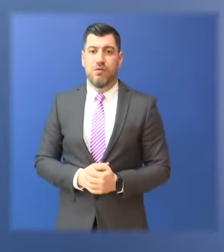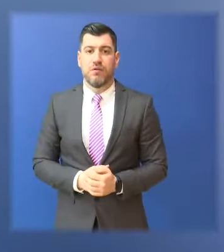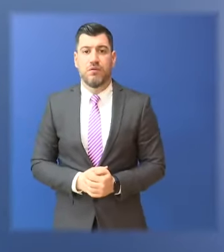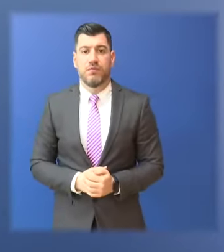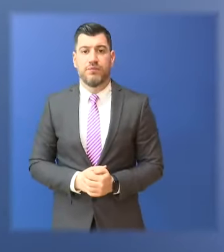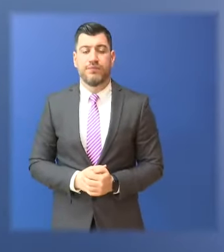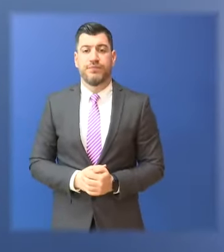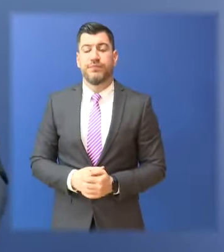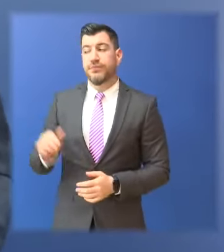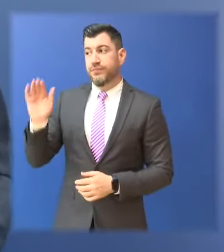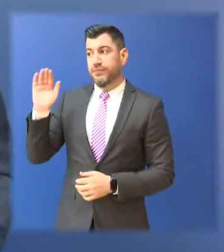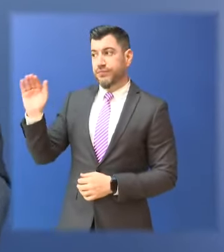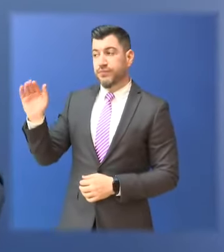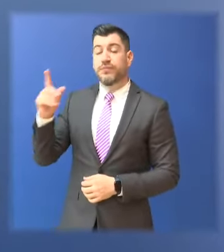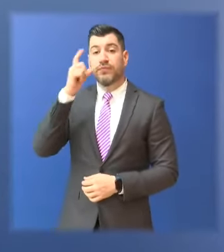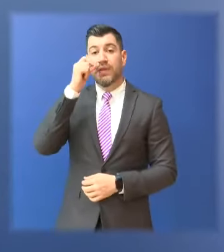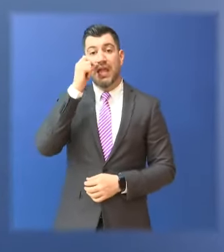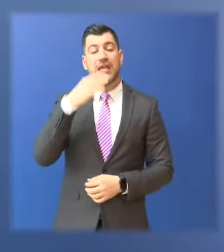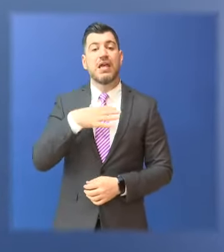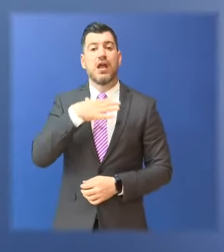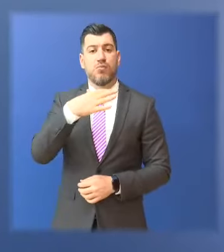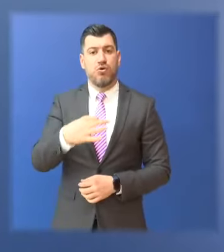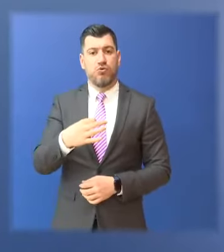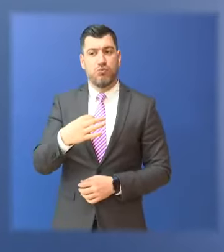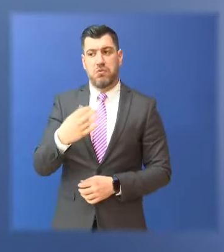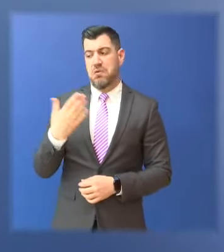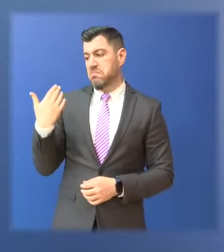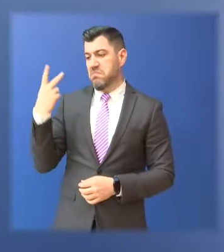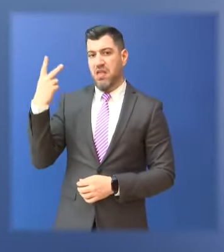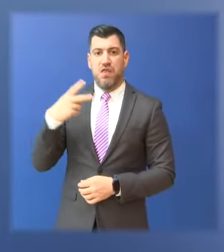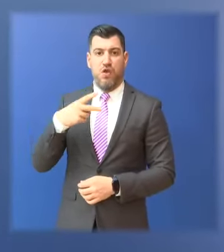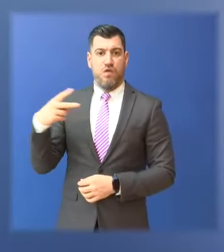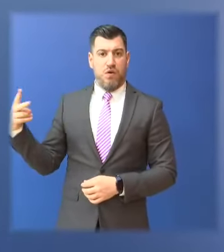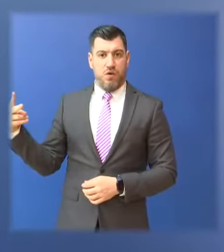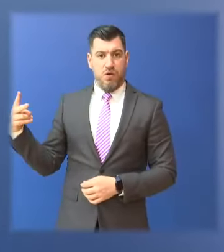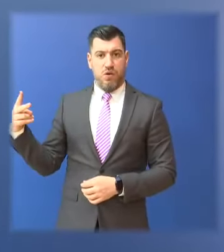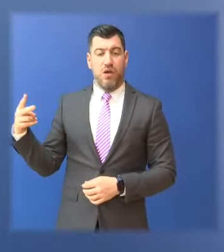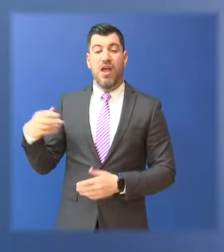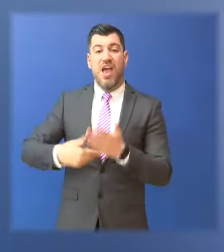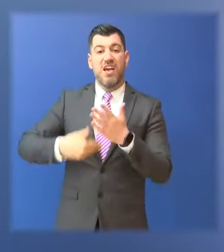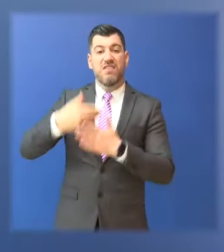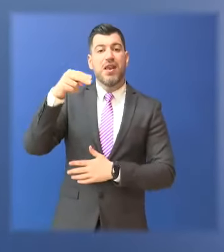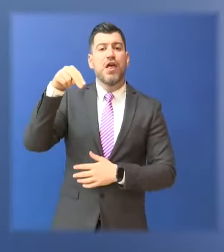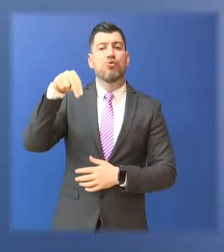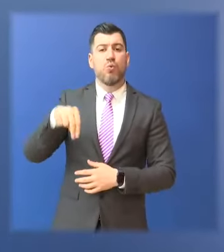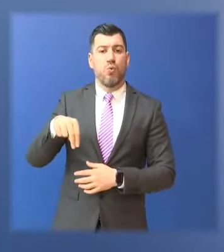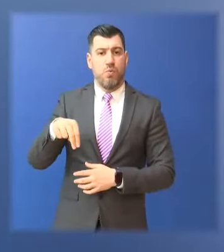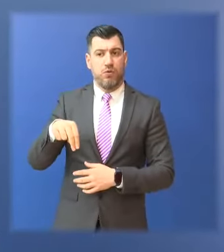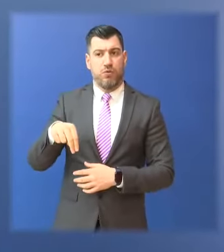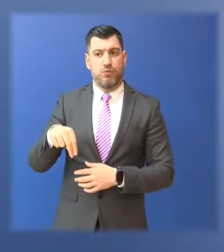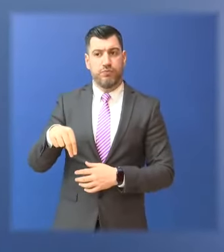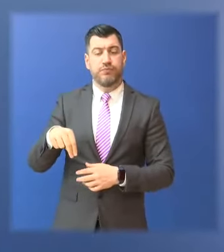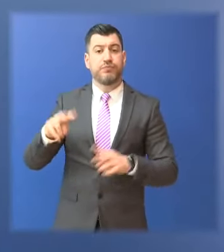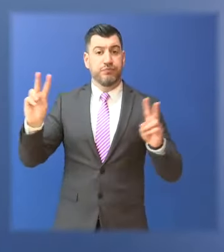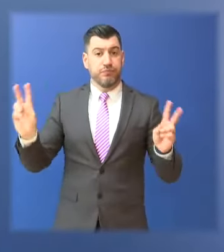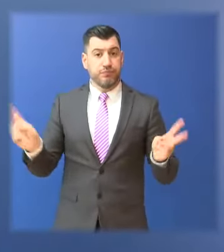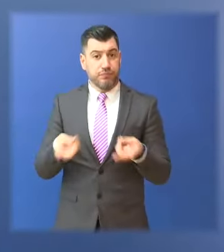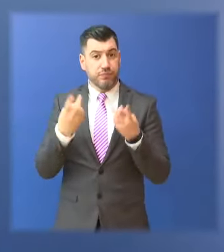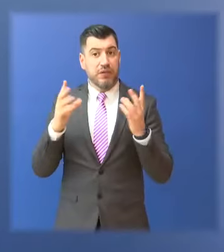Κύριε εκπρόσωπε, τις δύο τελευταίες εβδομάδες το ντοκουμέντο έχει αποκαλύψει ότι στην